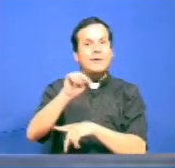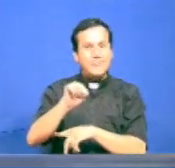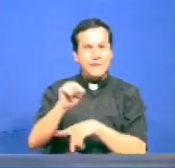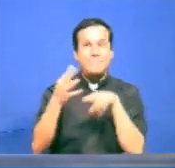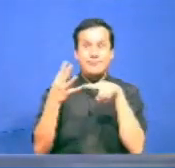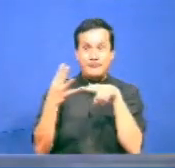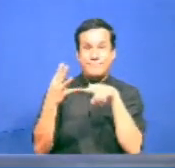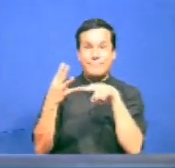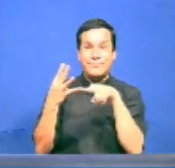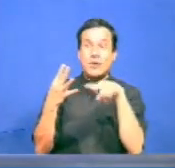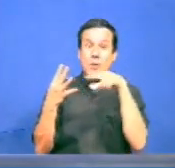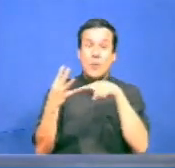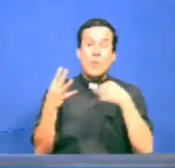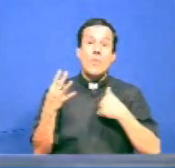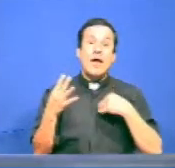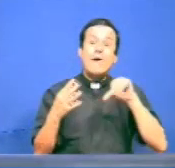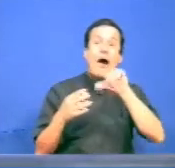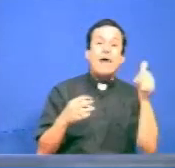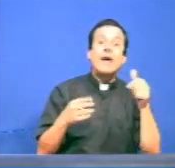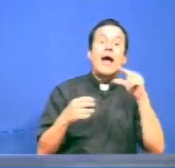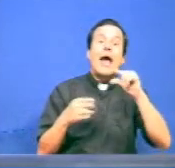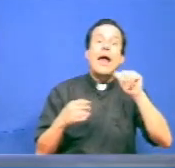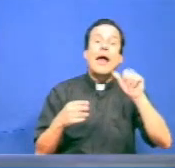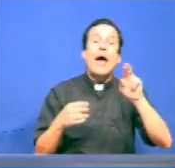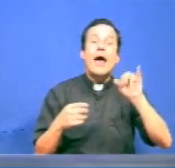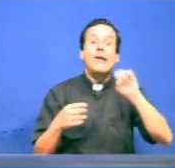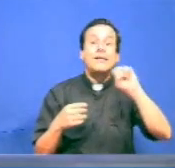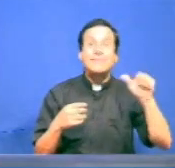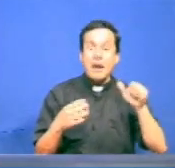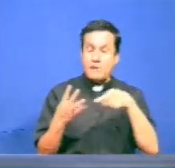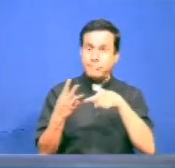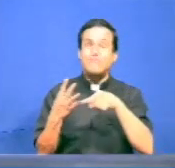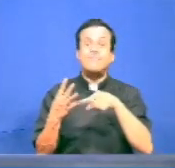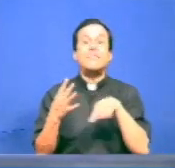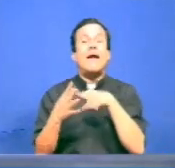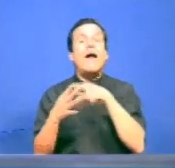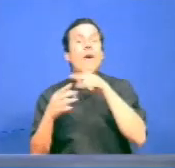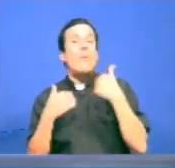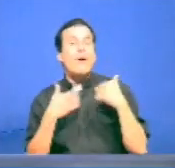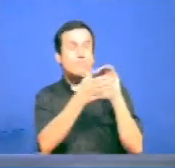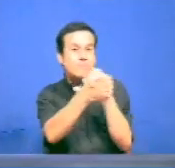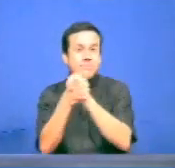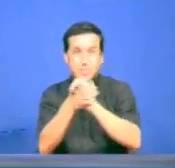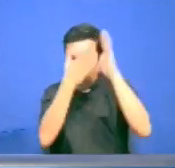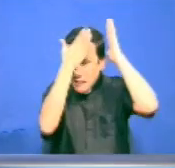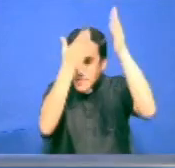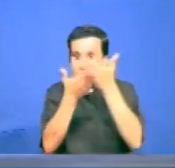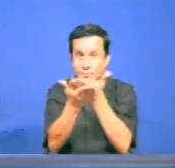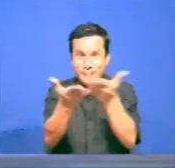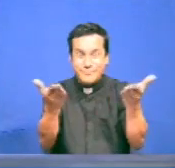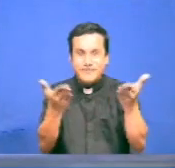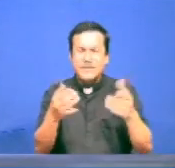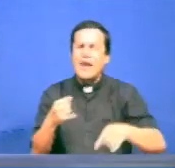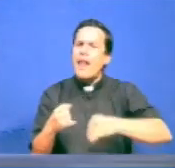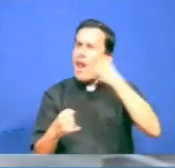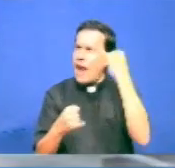kule, Garissa na Malindi. Wanawapeni salamu zao na asanteni sana kuwa nasi. Mwishoni kabisa,